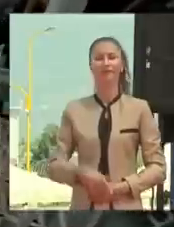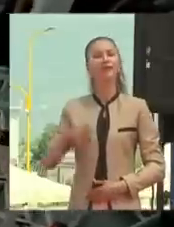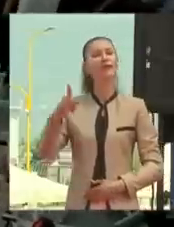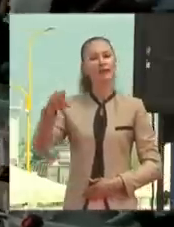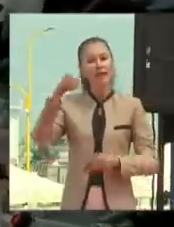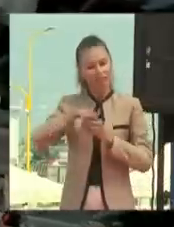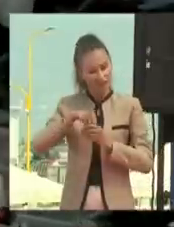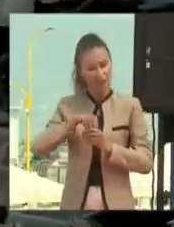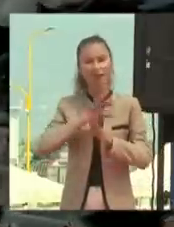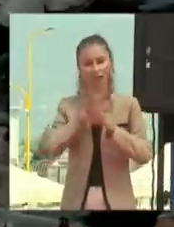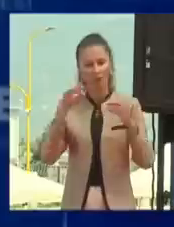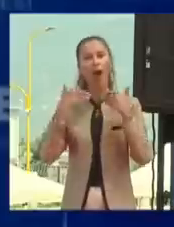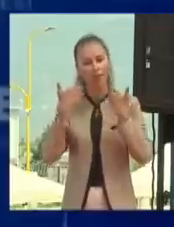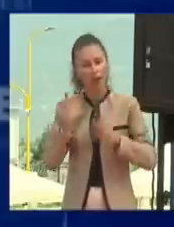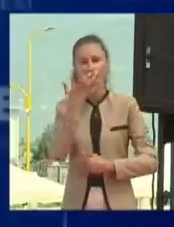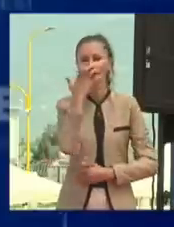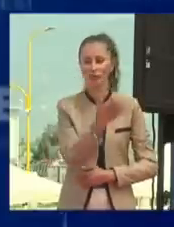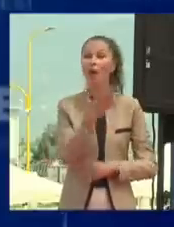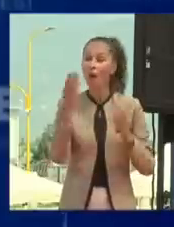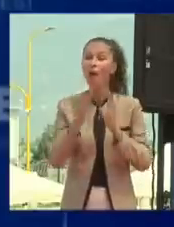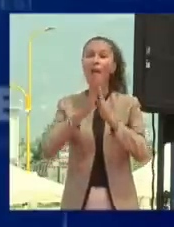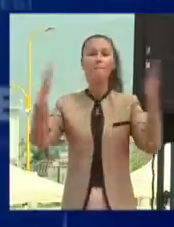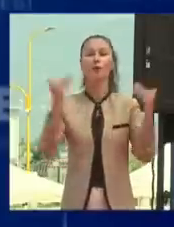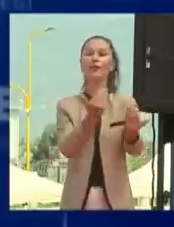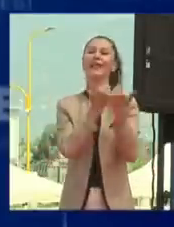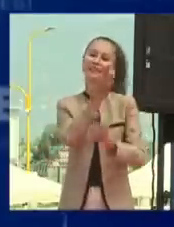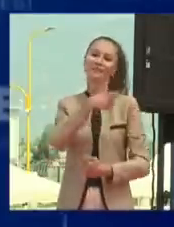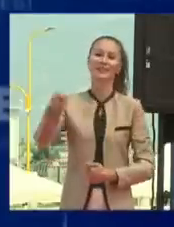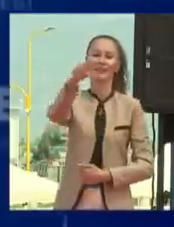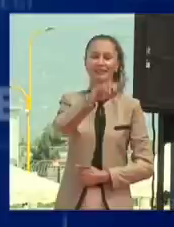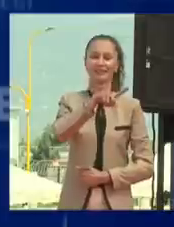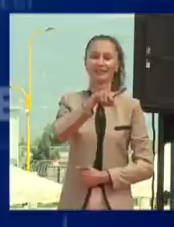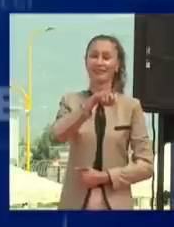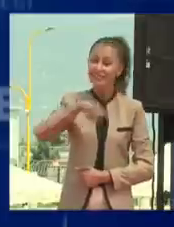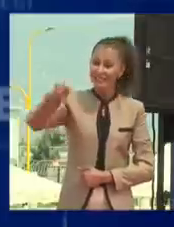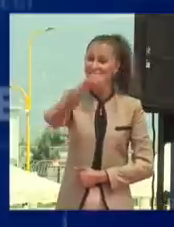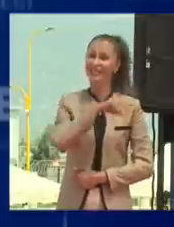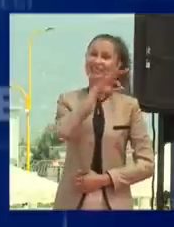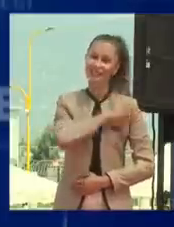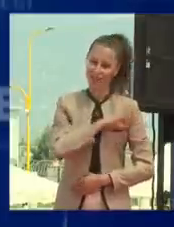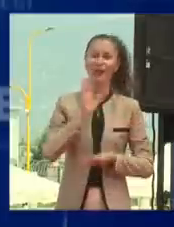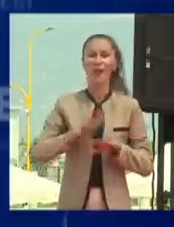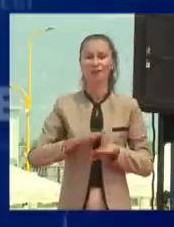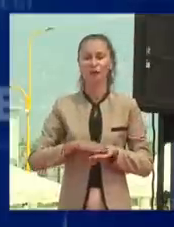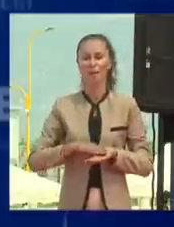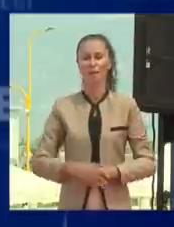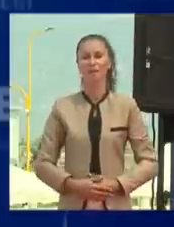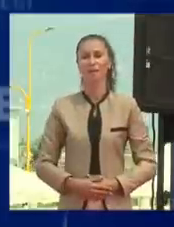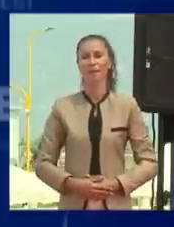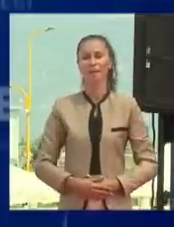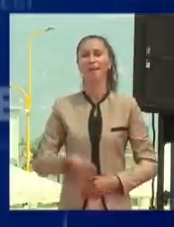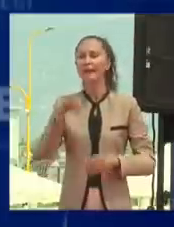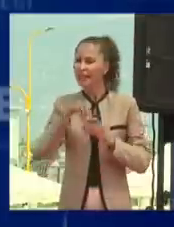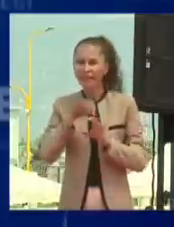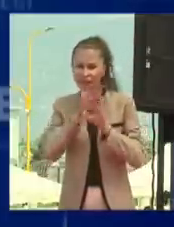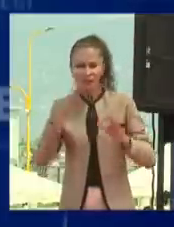Adaleti sağlayacağım. Ama en büyük desteğim sizlersiniz. Sizlerin sayesinde yapacağız. Hiç